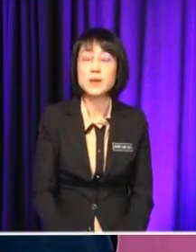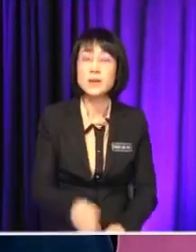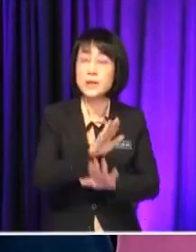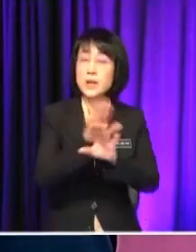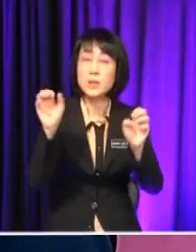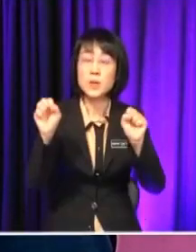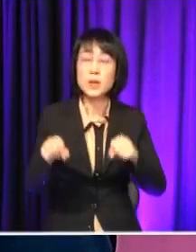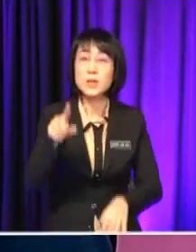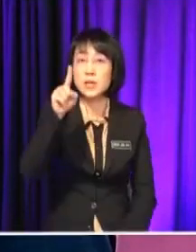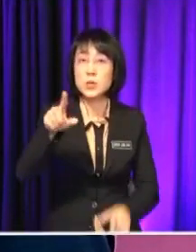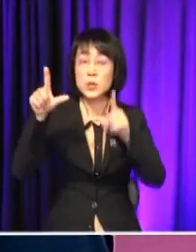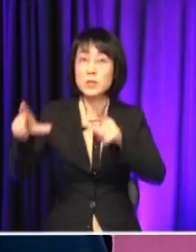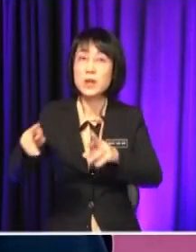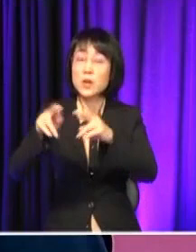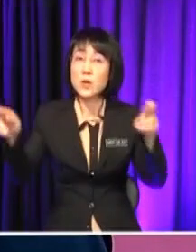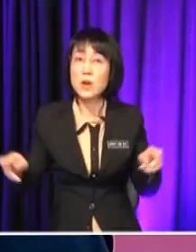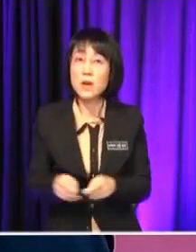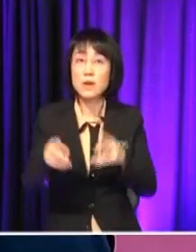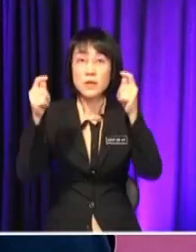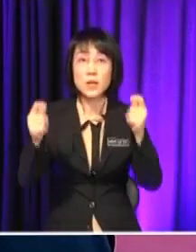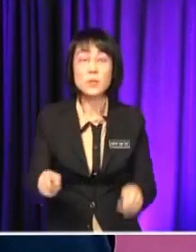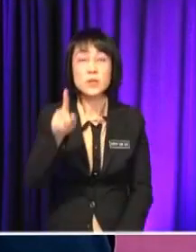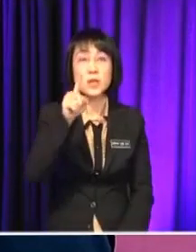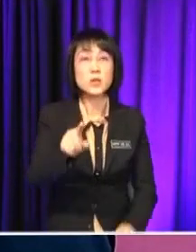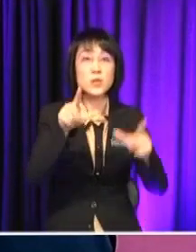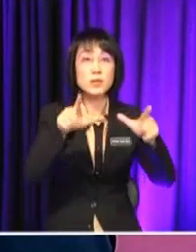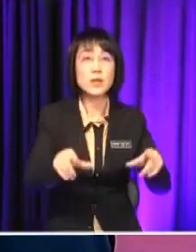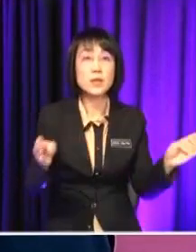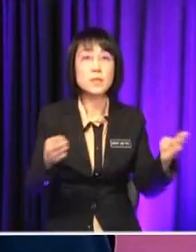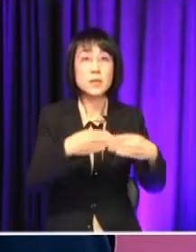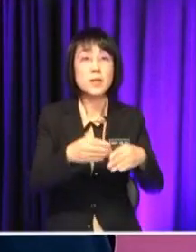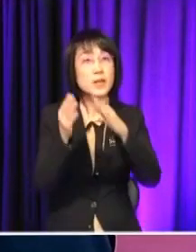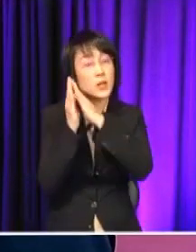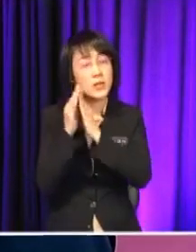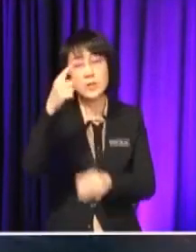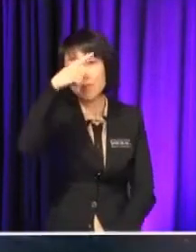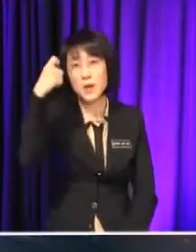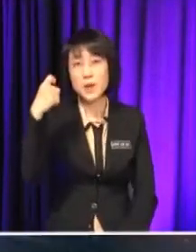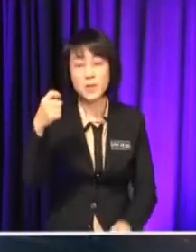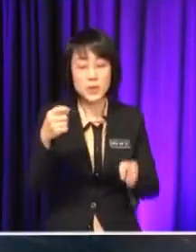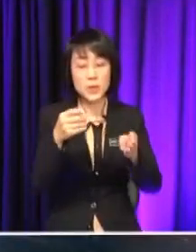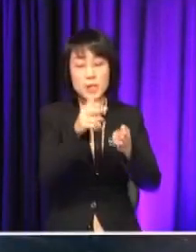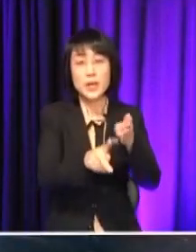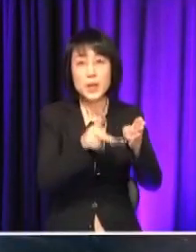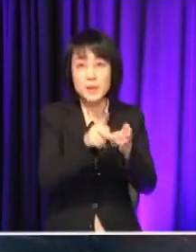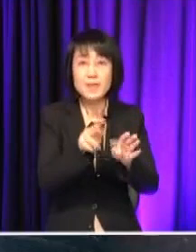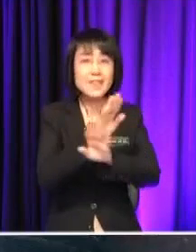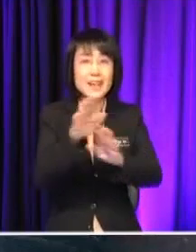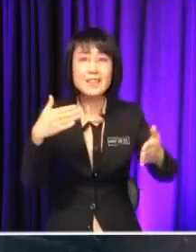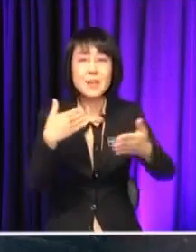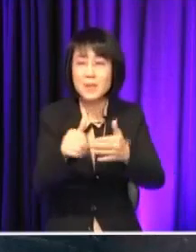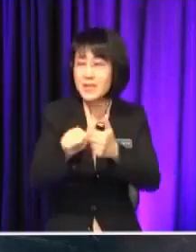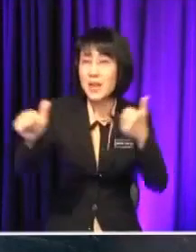dekat ruang tamu satu letak dekat bilik tido karena apa kabel tak sampai jauh oke yang kedua